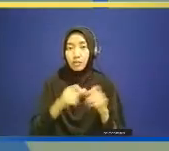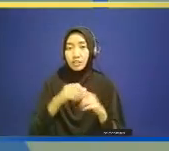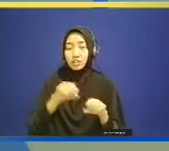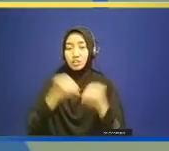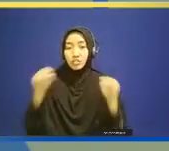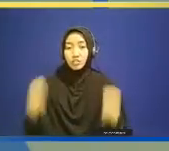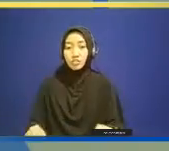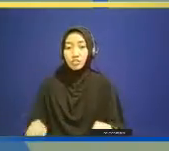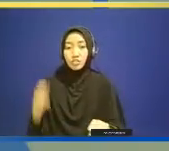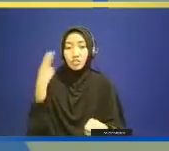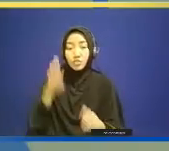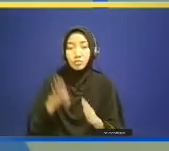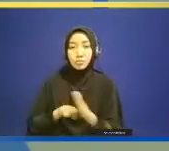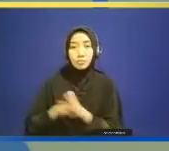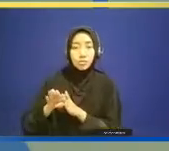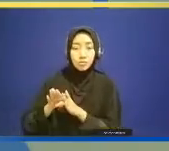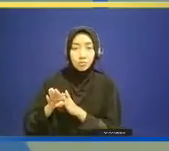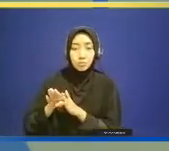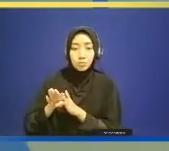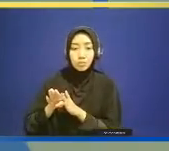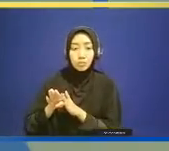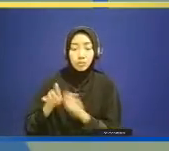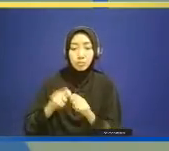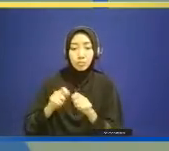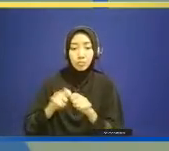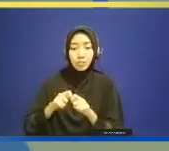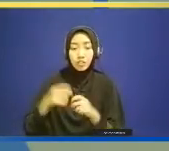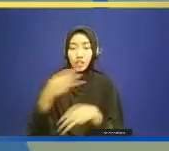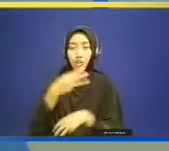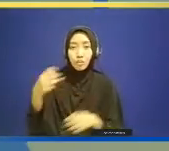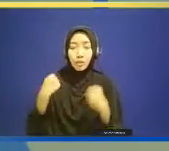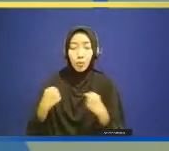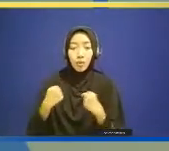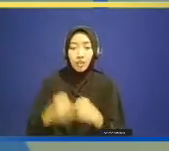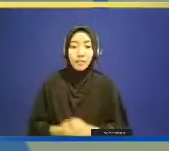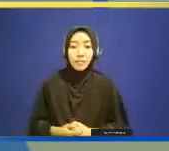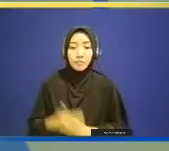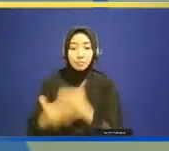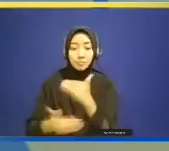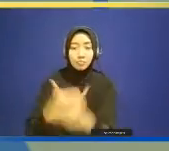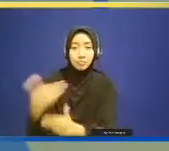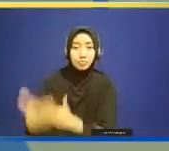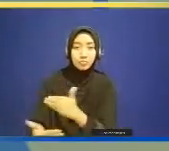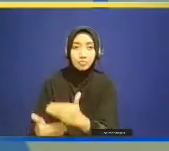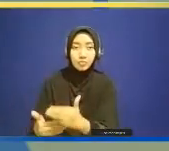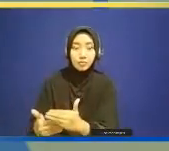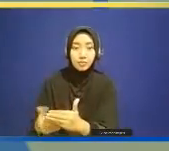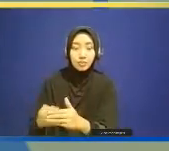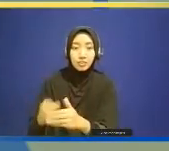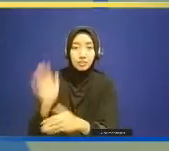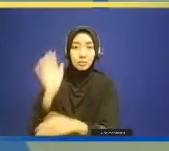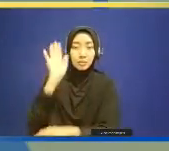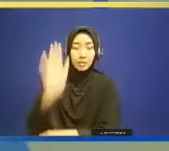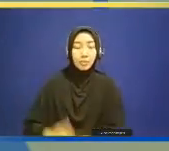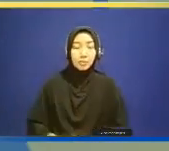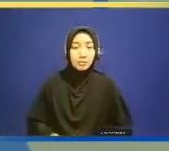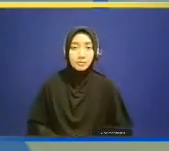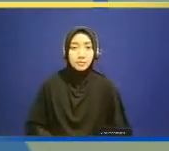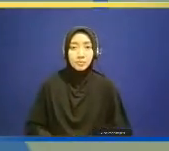akselerasi pertumbuhan dan menciptakan ekonomi yang kuat dan terus berkelanjutan di masa depan